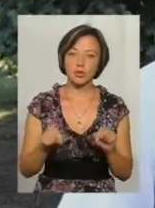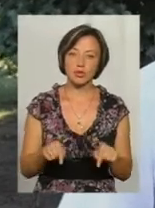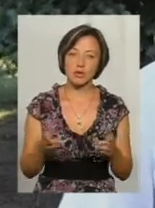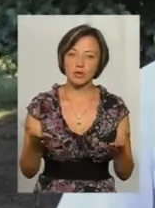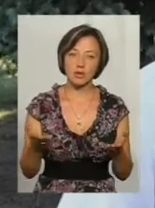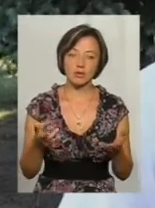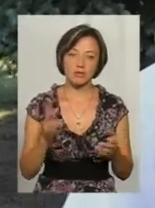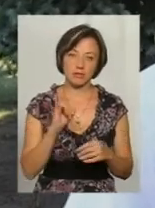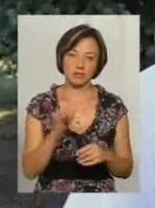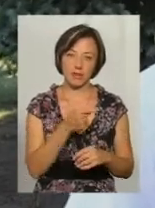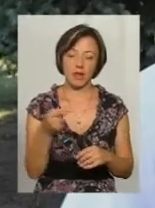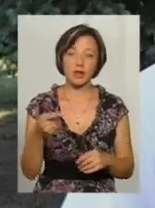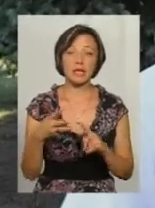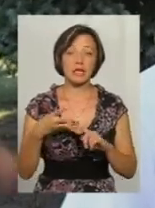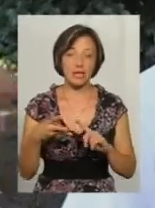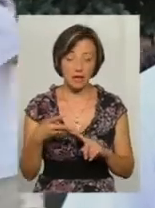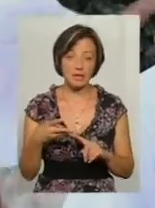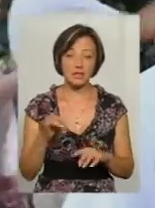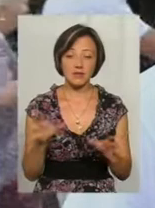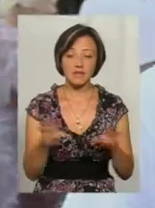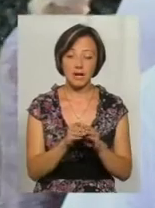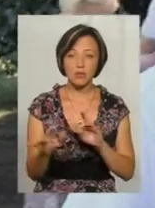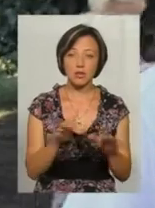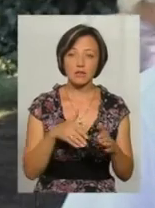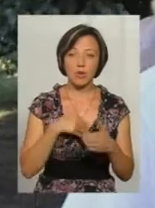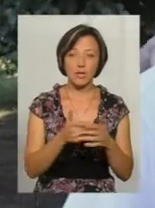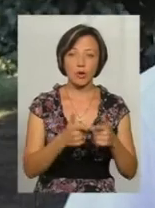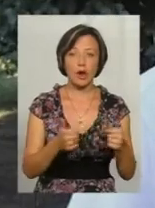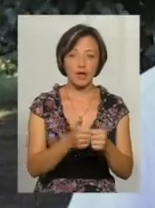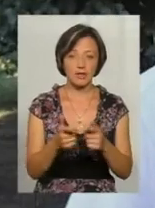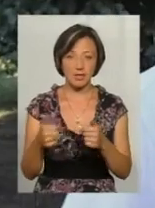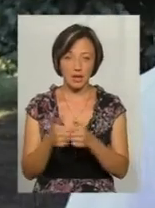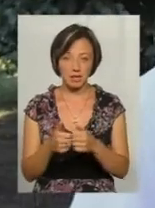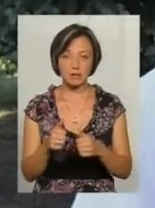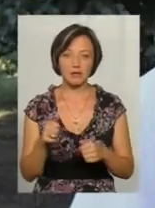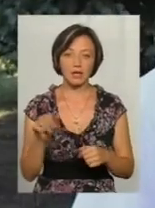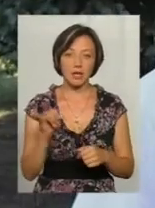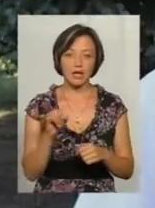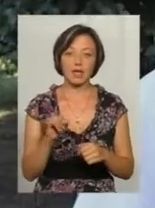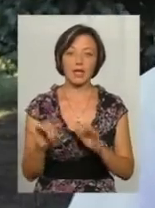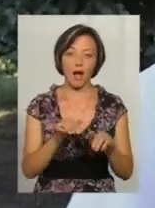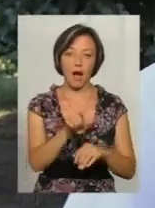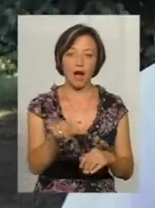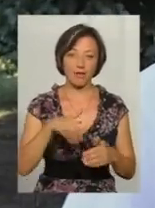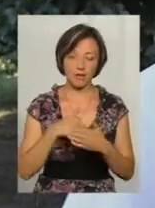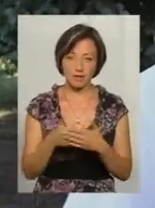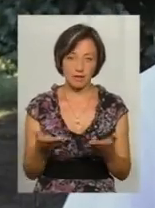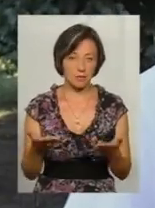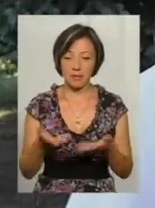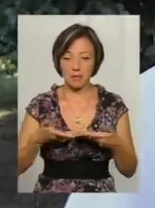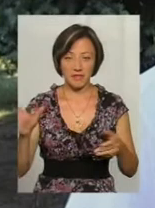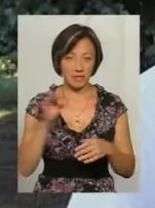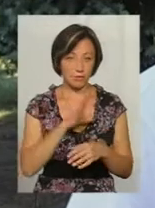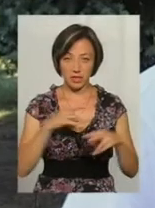скоріше негатив. І третє – це взаємодія з громадськими організаціями та громадськими діячами. Ми всі